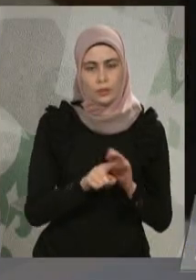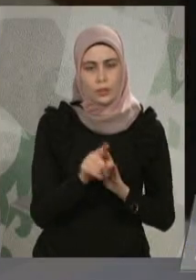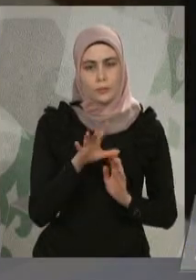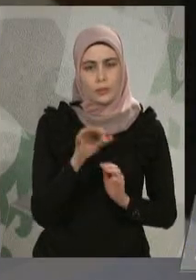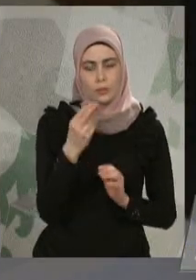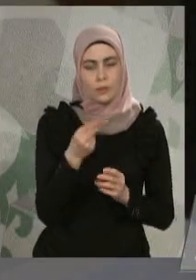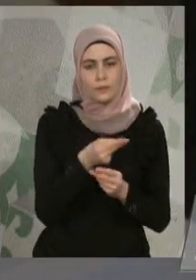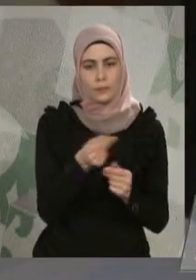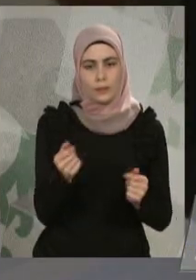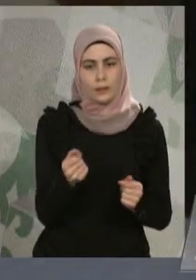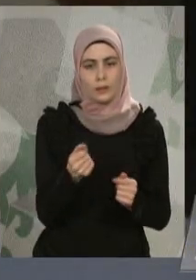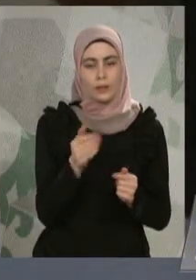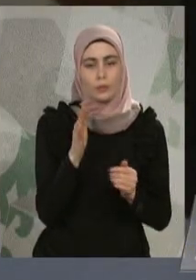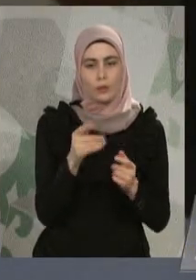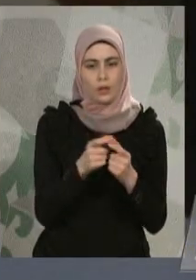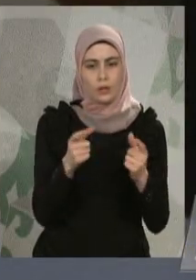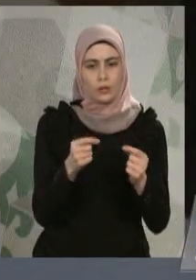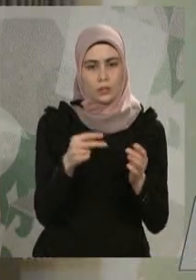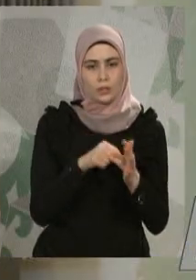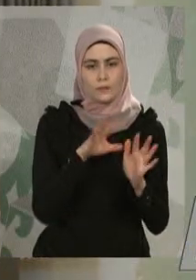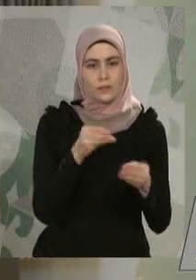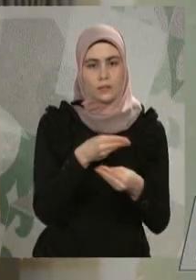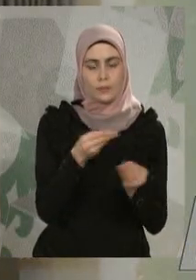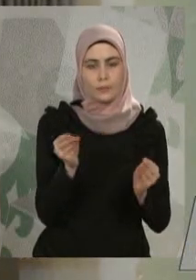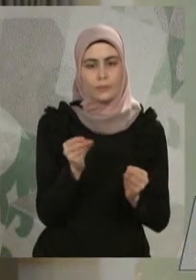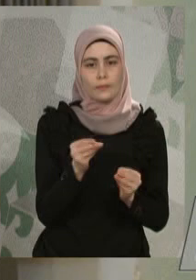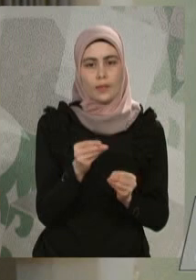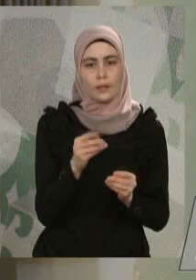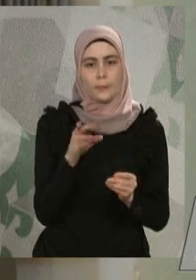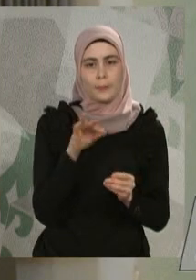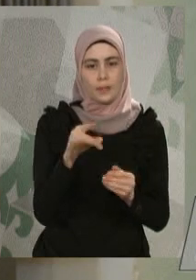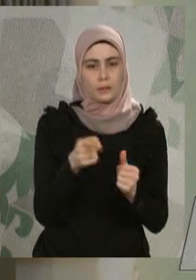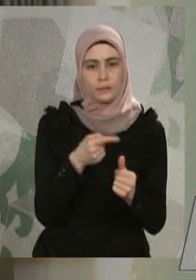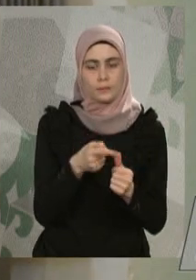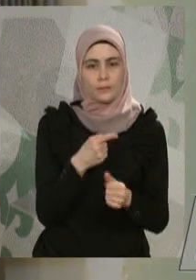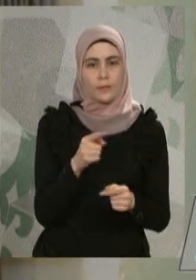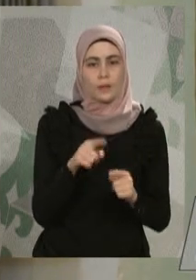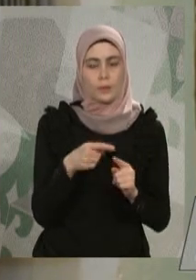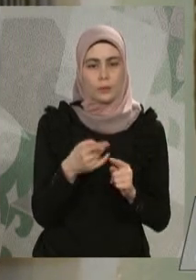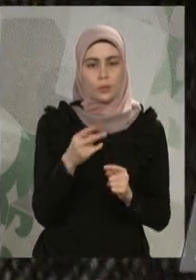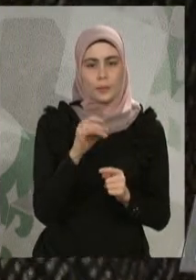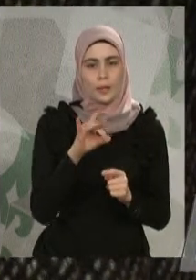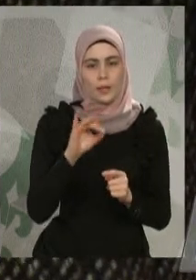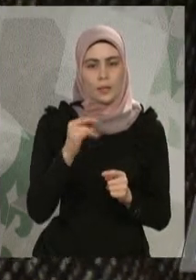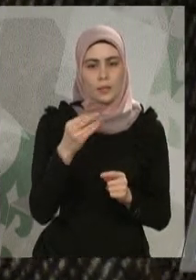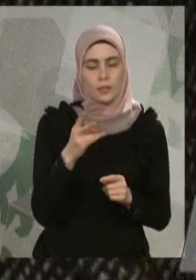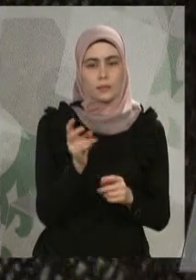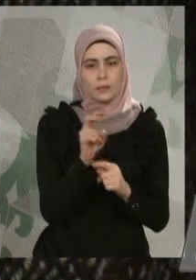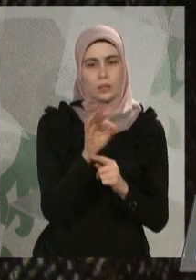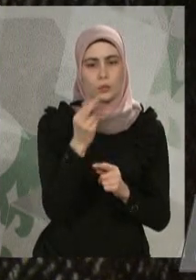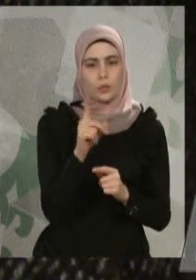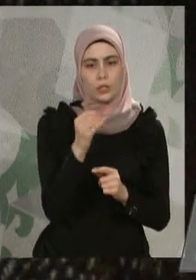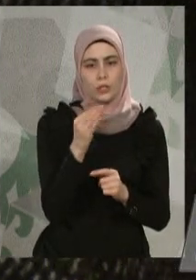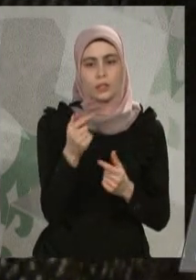выплаты осуществляются исключительно на банковские карты платежной системы МИР. Для перерегистрации необходимо обратиться в отдел